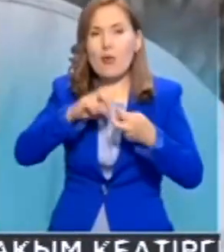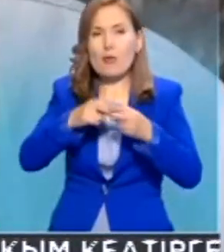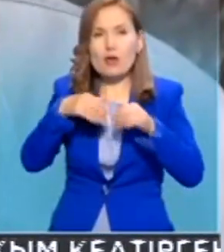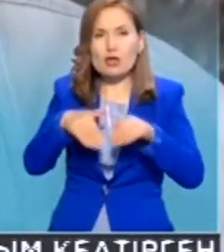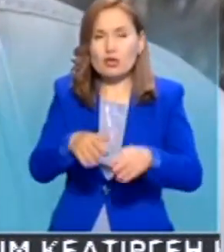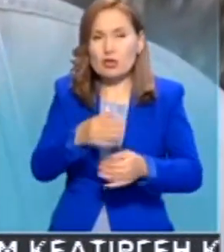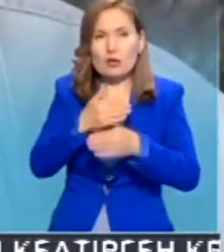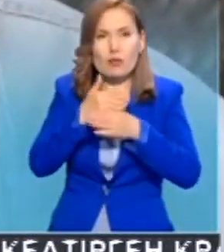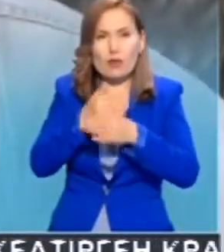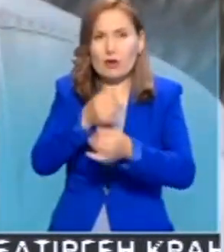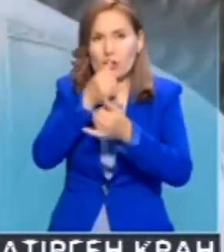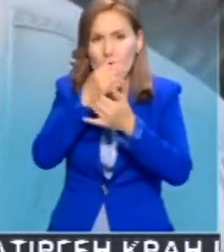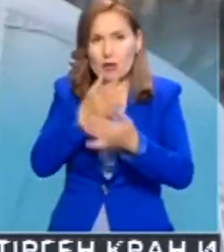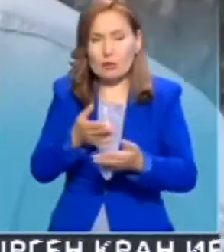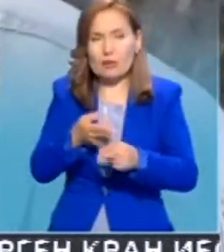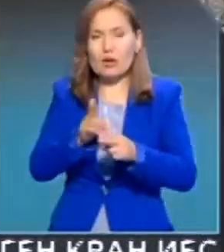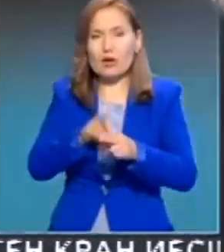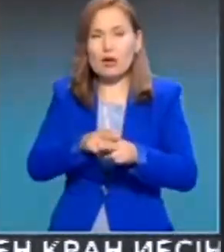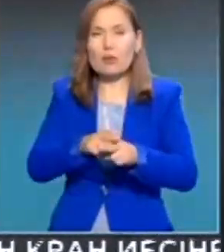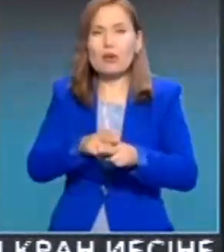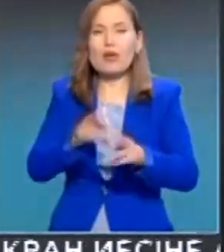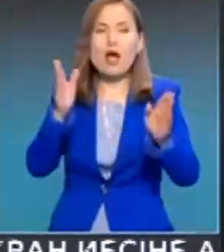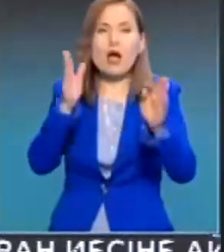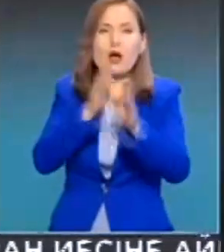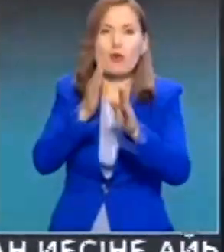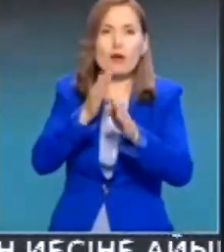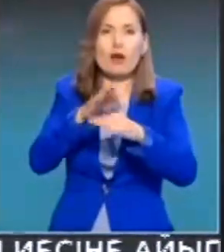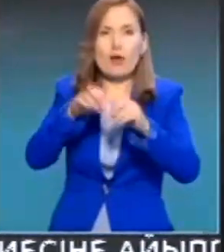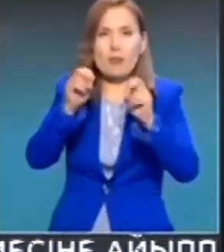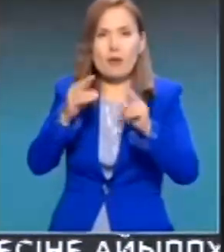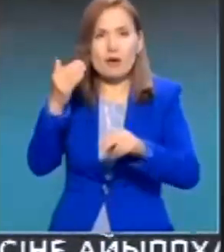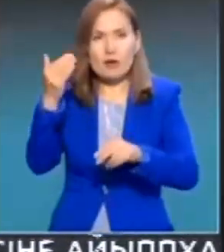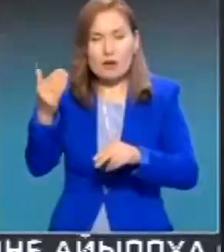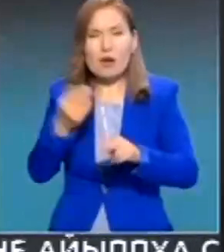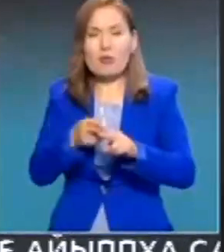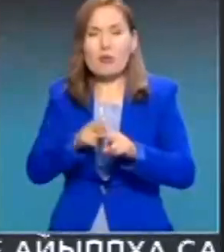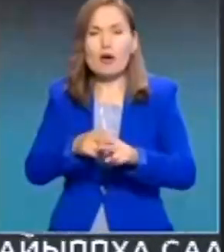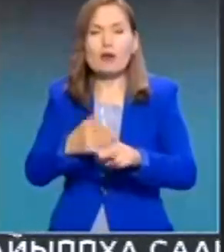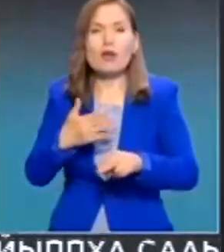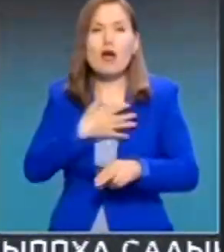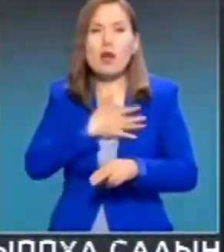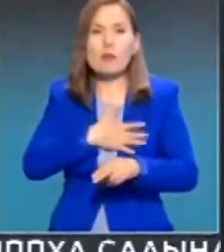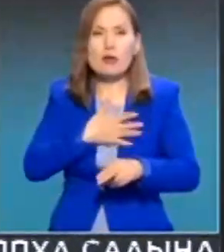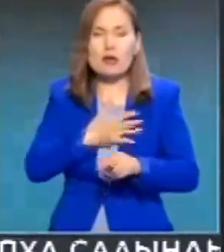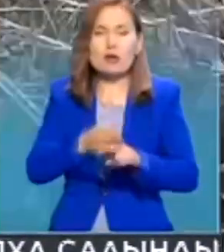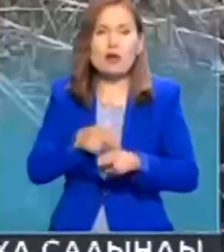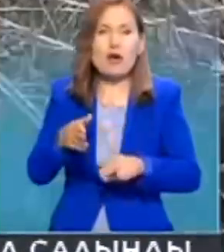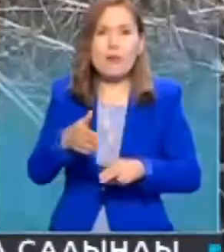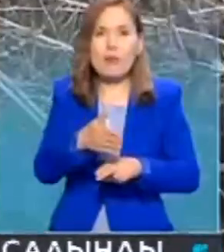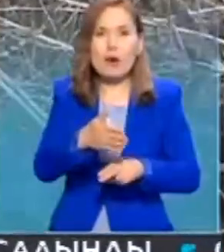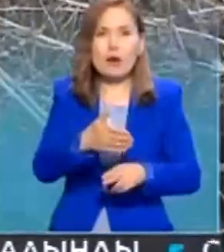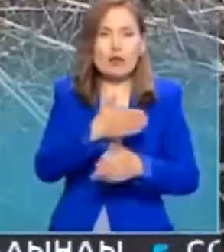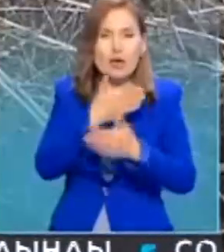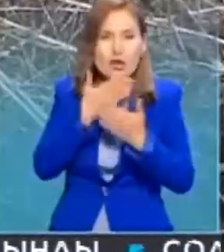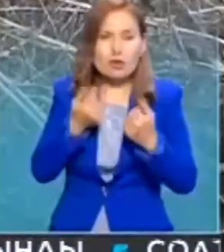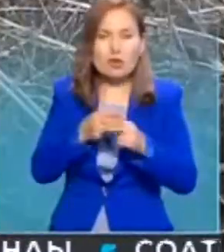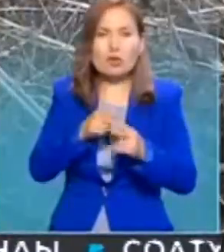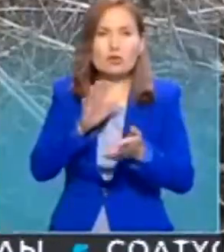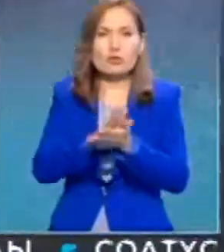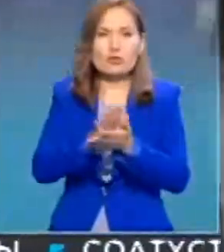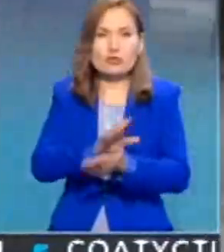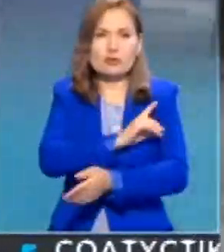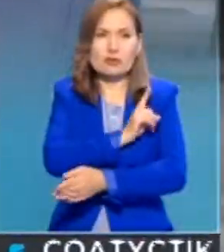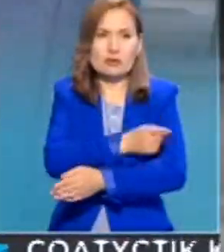шешуге келгенде құлықсыз дейді тұрғындар. Ал экологтарды өзеннің жағдайы алаңдатып отыр. Қазір балық түгілі бақа да жоқ, су әбден